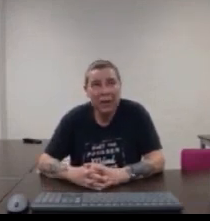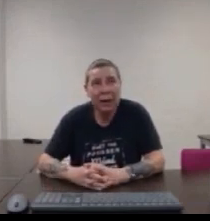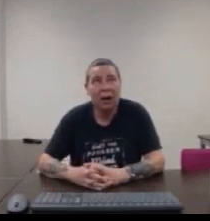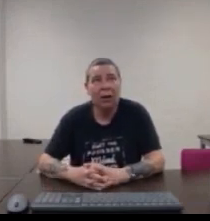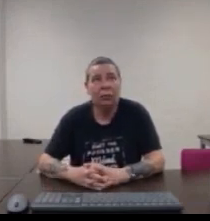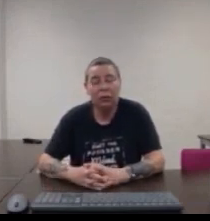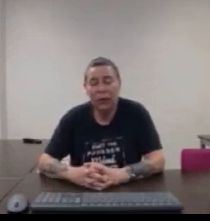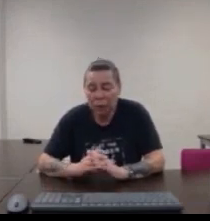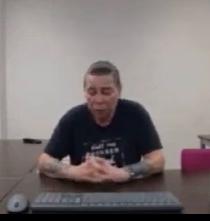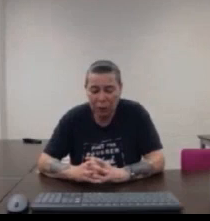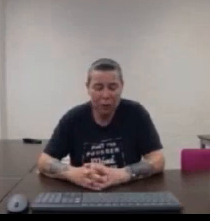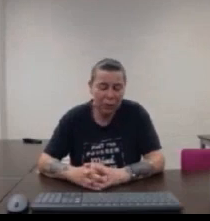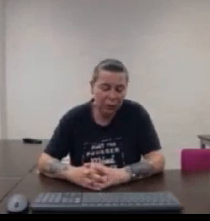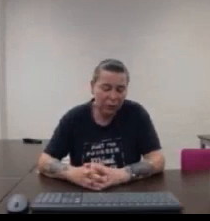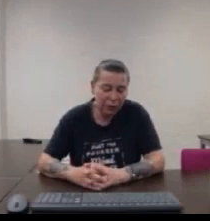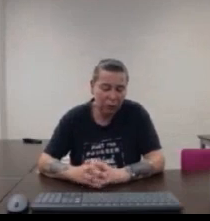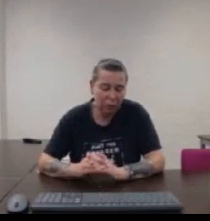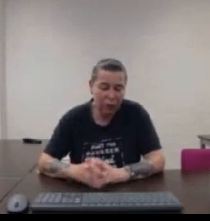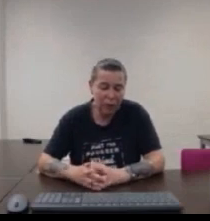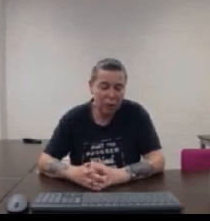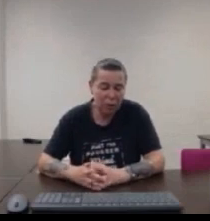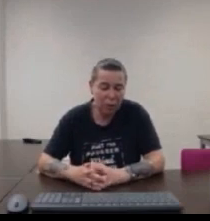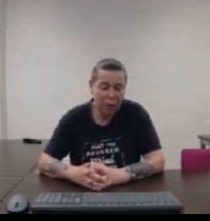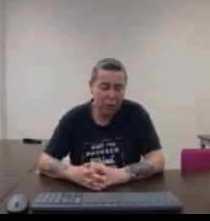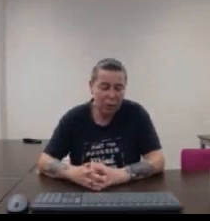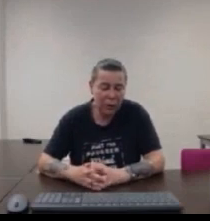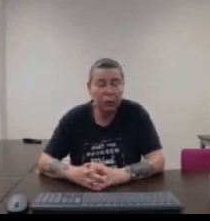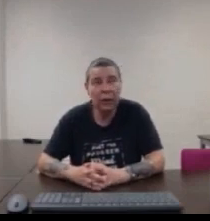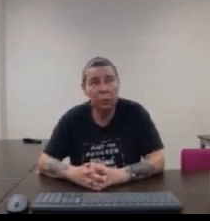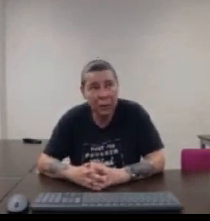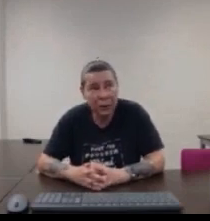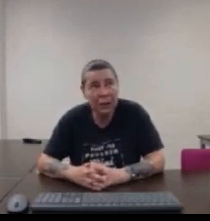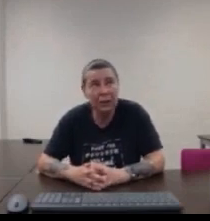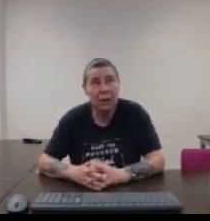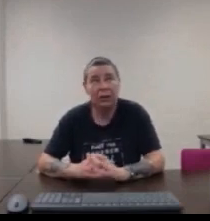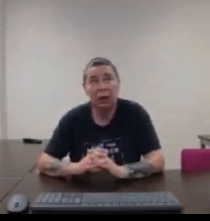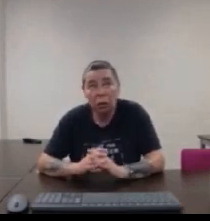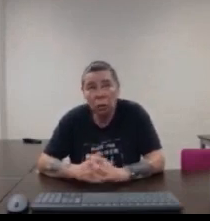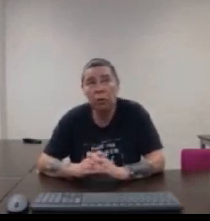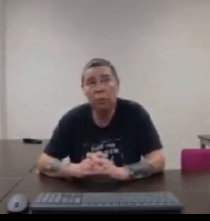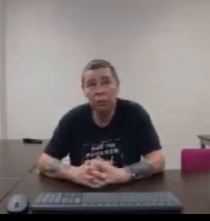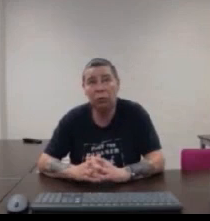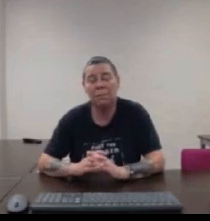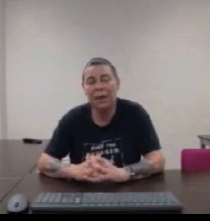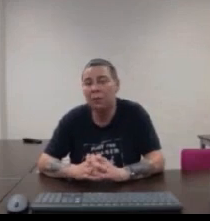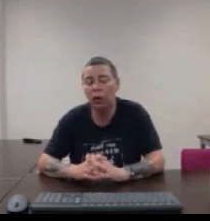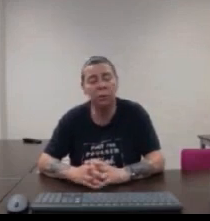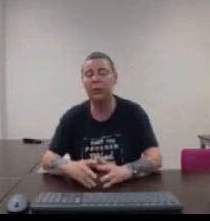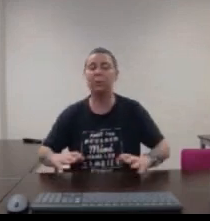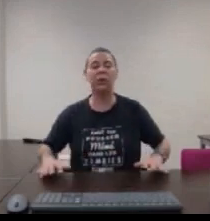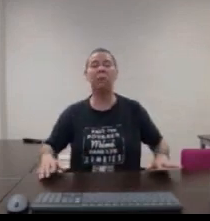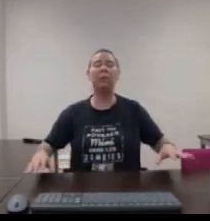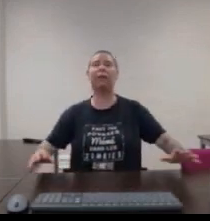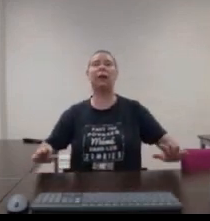ce webinaire, ce que vous avez compris au niveau des installations et des contraintes biomécaniques, c'est qu'aucune posture, même